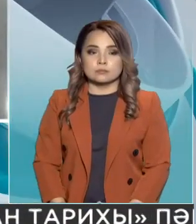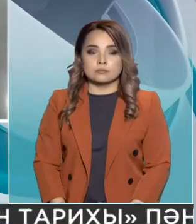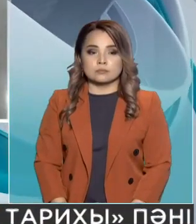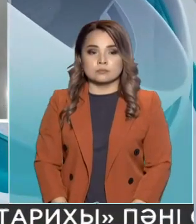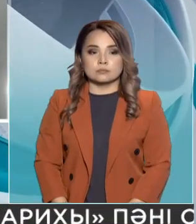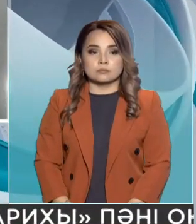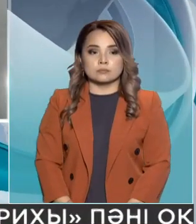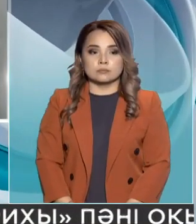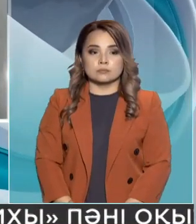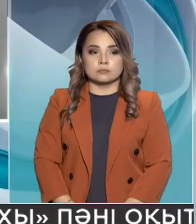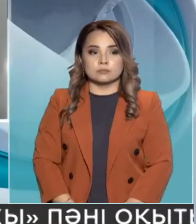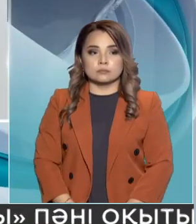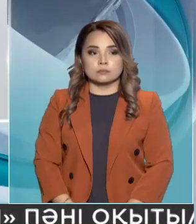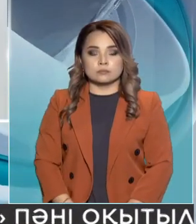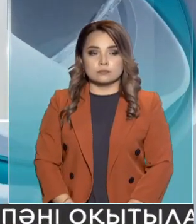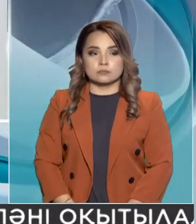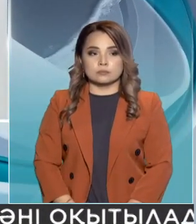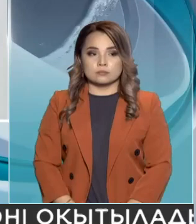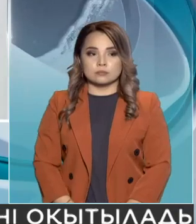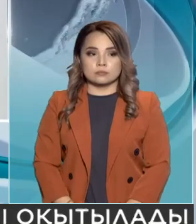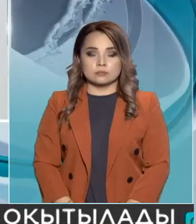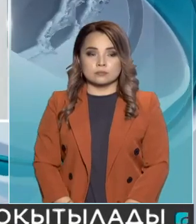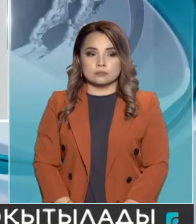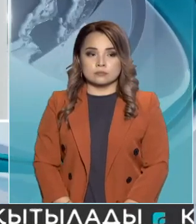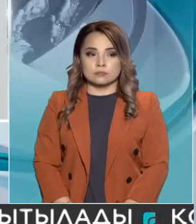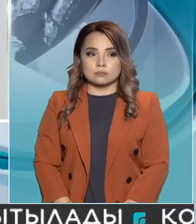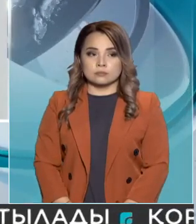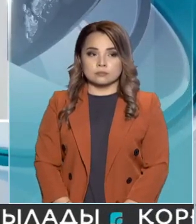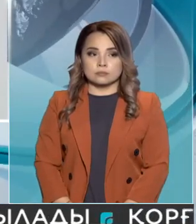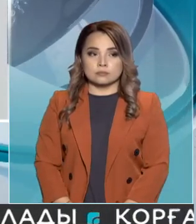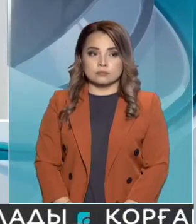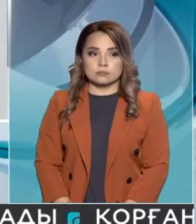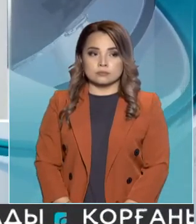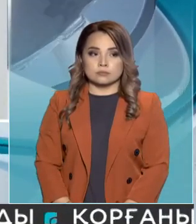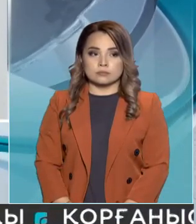Регистрацион номерлерін, мәшинелерін шешіп, одан кейін